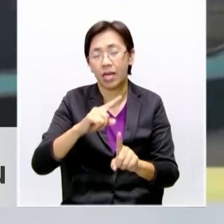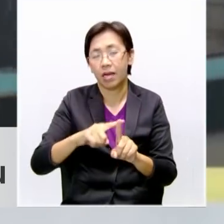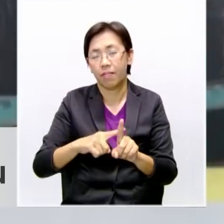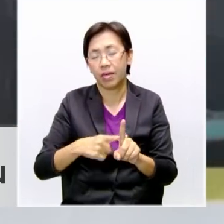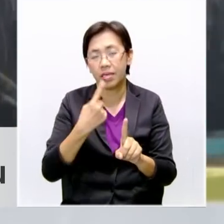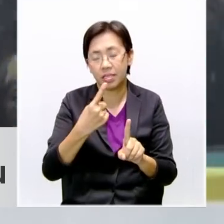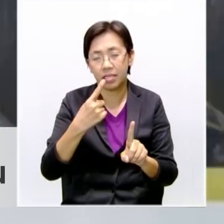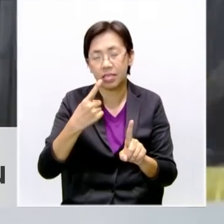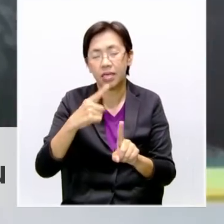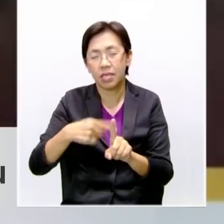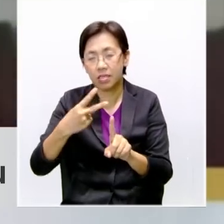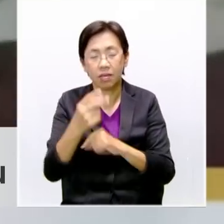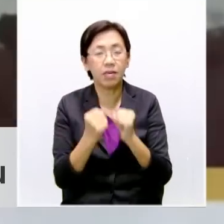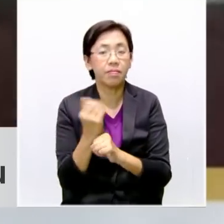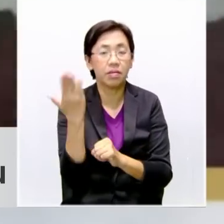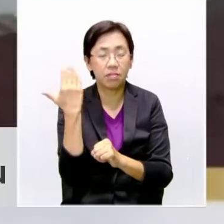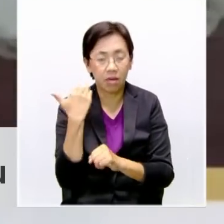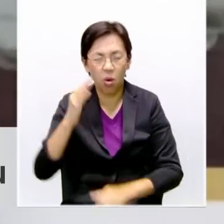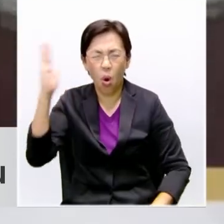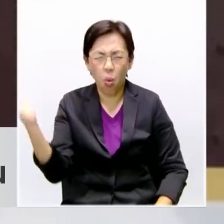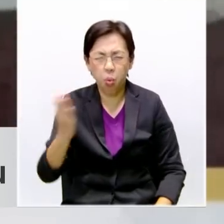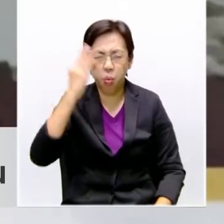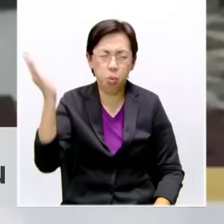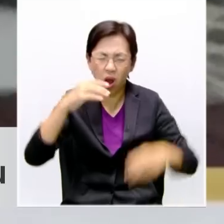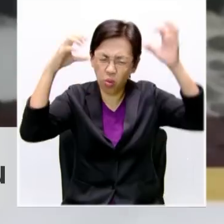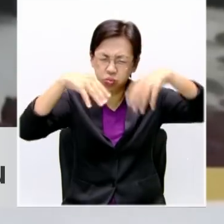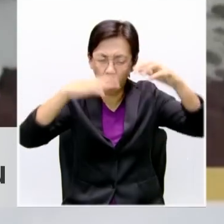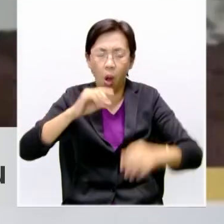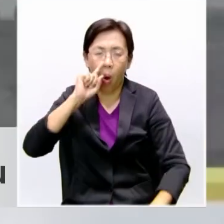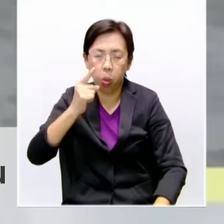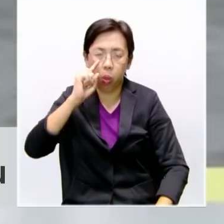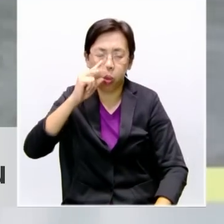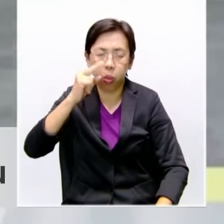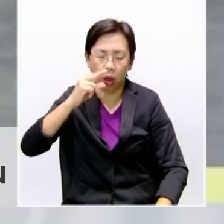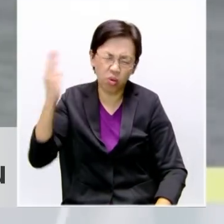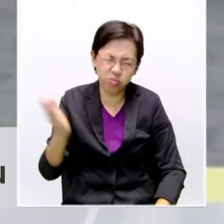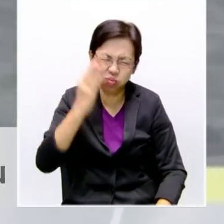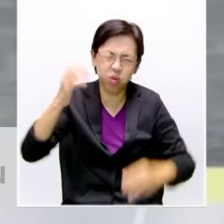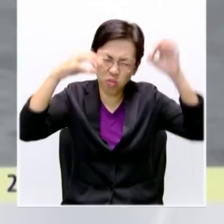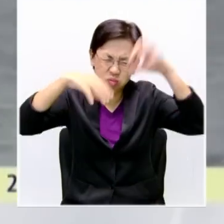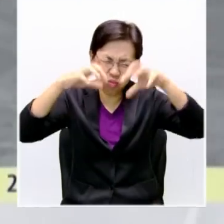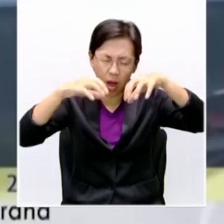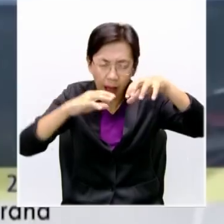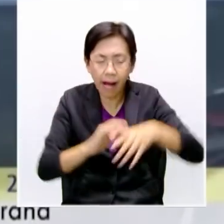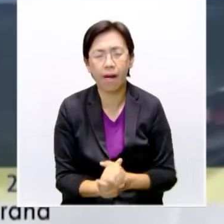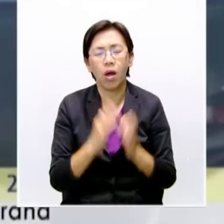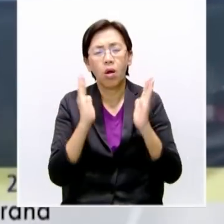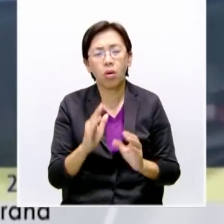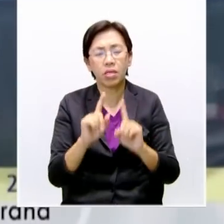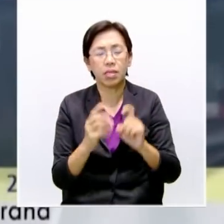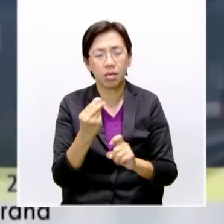มภาพันธ์ปีที่แล้วค่ะพบว่ามีพายุกำลังแรง4ลูกที่พัดถล่มมาดากัสการ์รายงานผู้เสียชีวิตอย่างน้